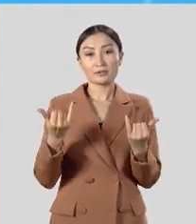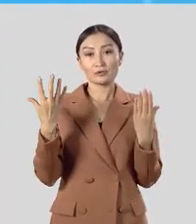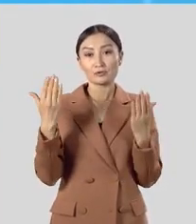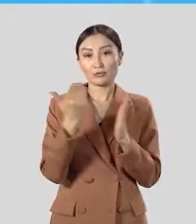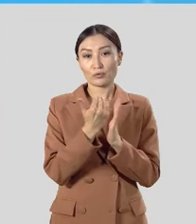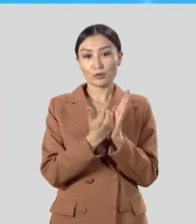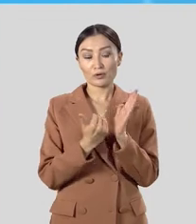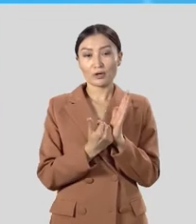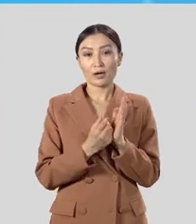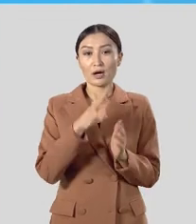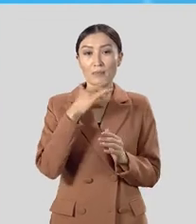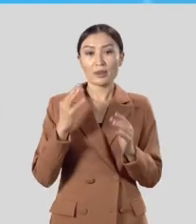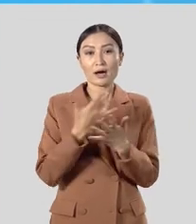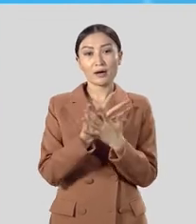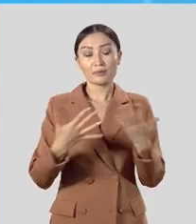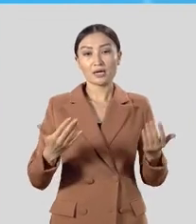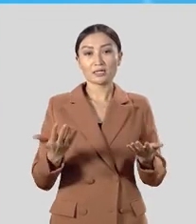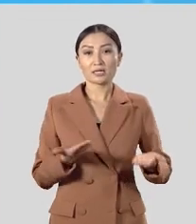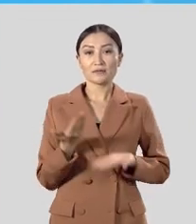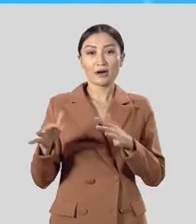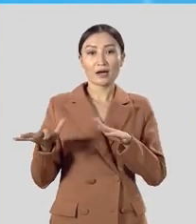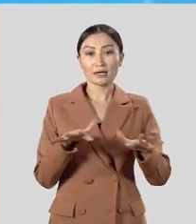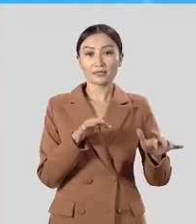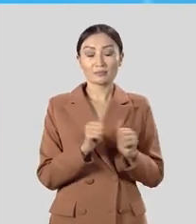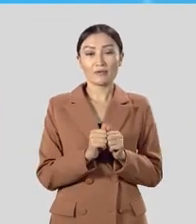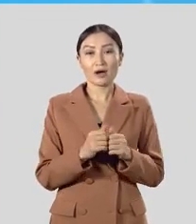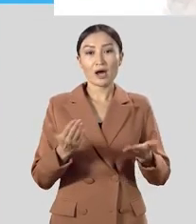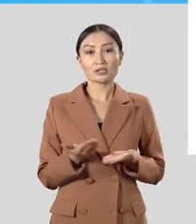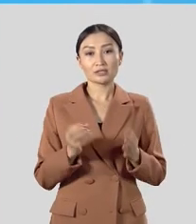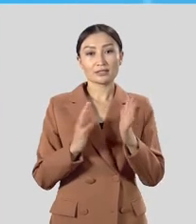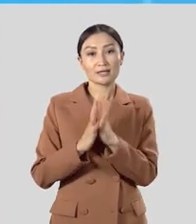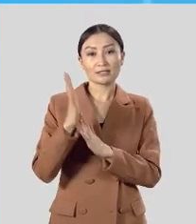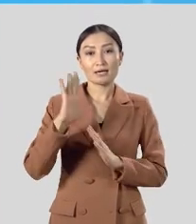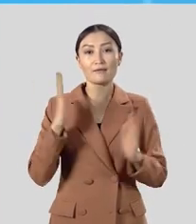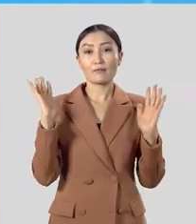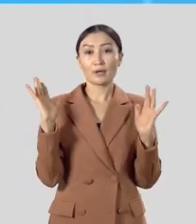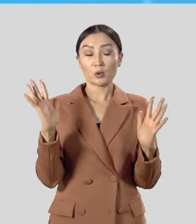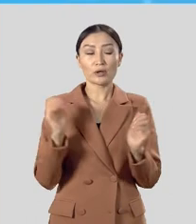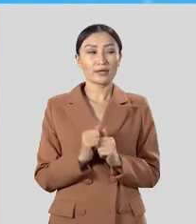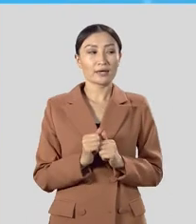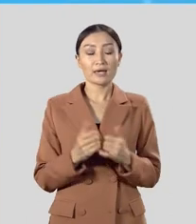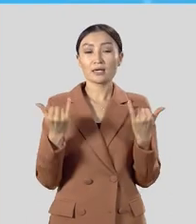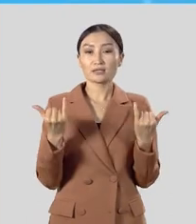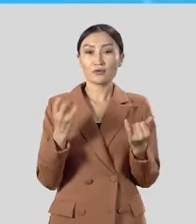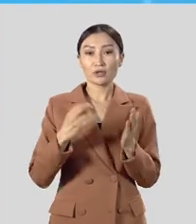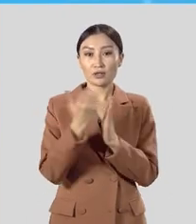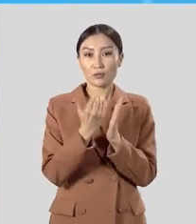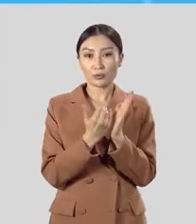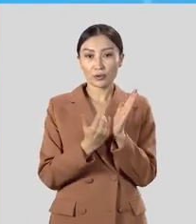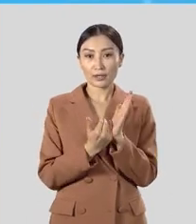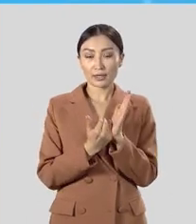сегодняшнего урока – многообразие живых организмов, жизнь растений в природе. Сегодня на